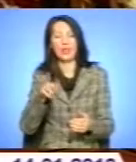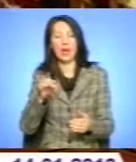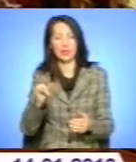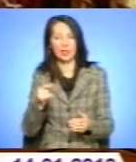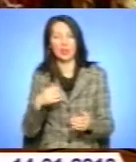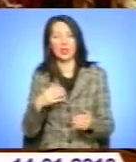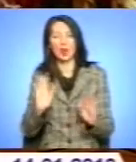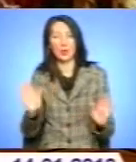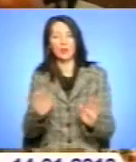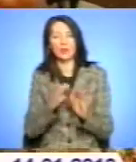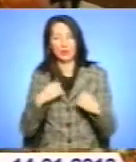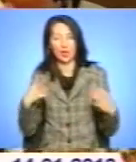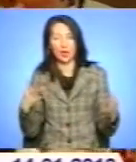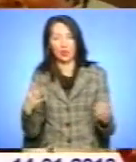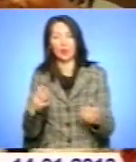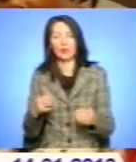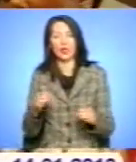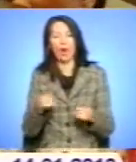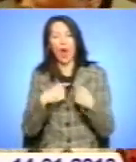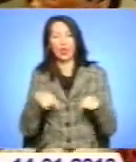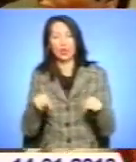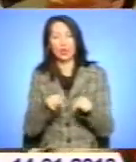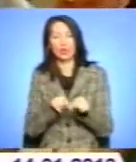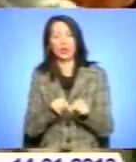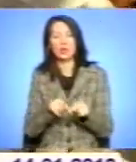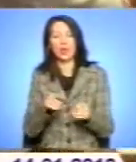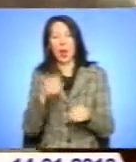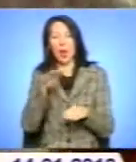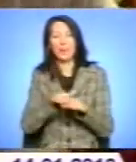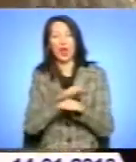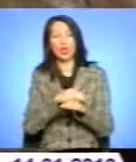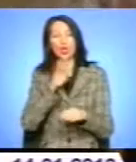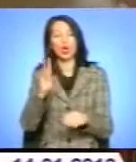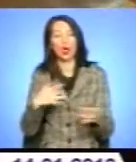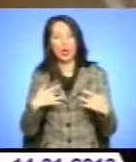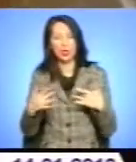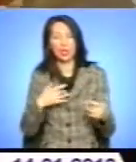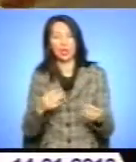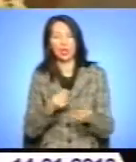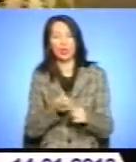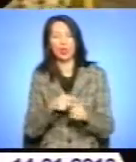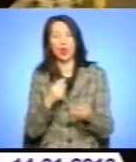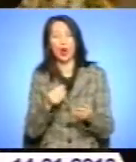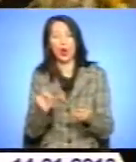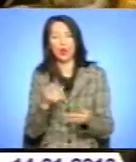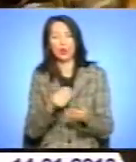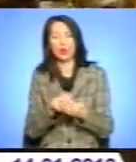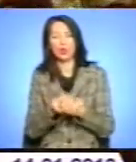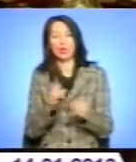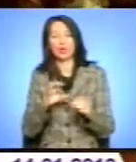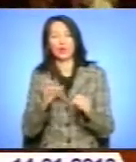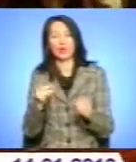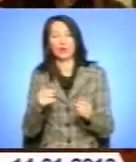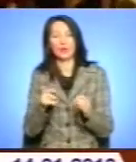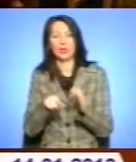Старого Нового року організовувати благодійні концерти. Цього разу кошти в сумі 1620 гривень зібрані на будівництво